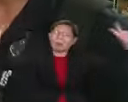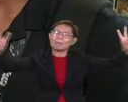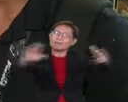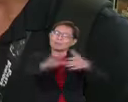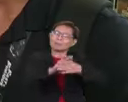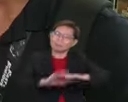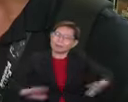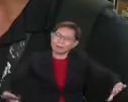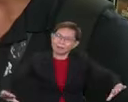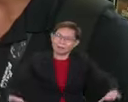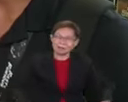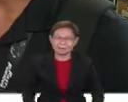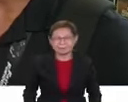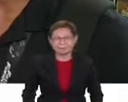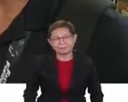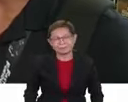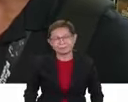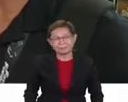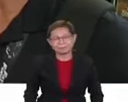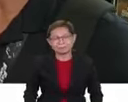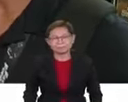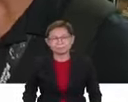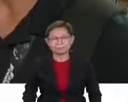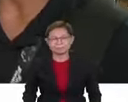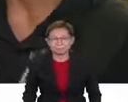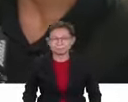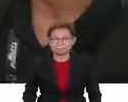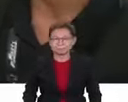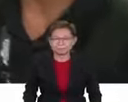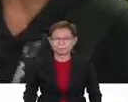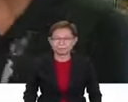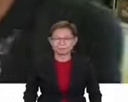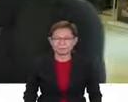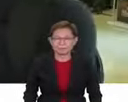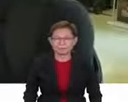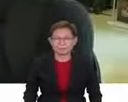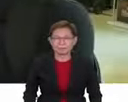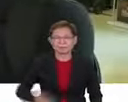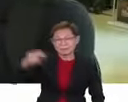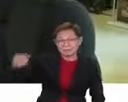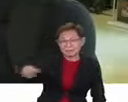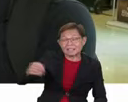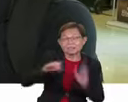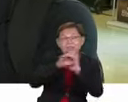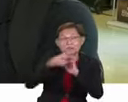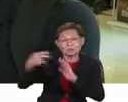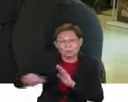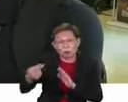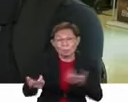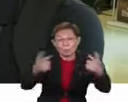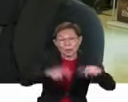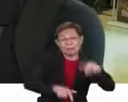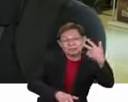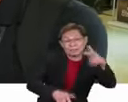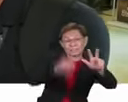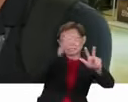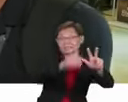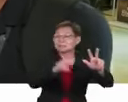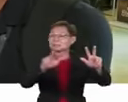berlaku pertikahan dan sesuatu dengan ini lah. Contohnya seperti, sejarah seperti peristiwa 13 Mei,